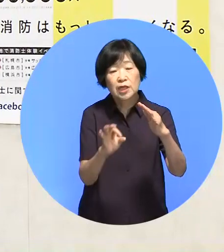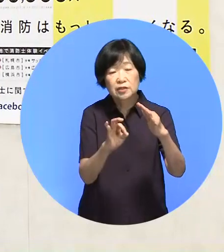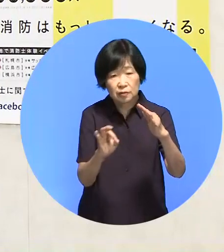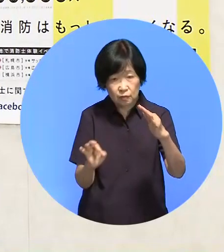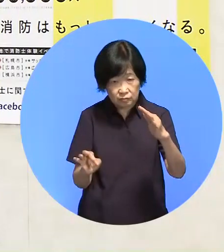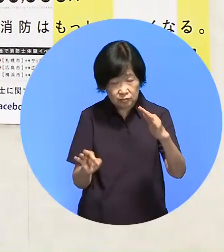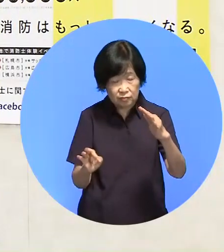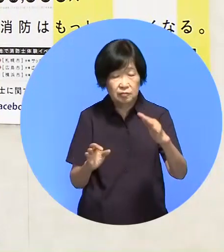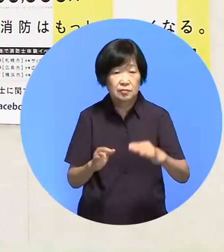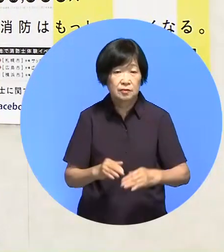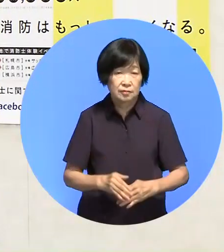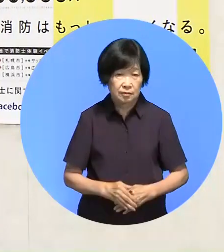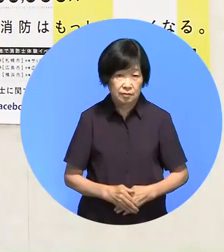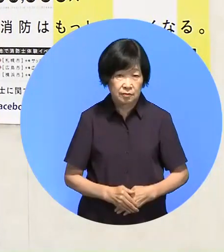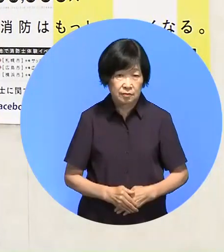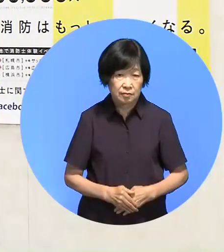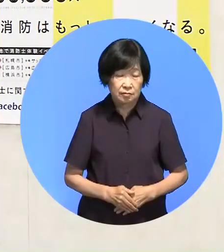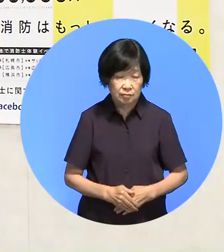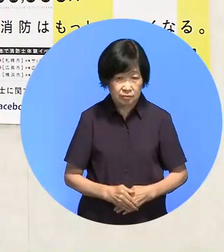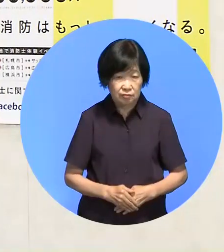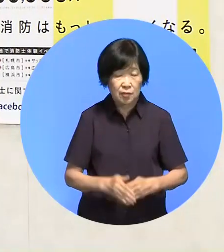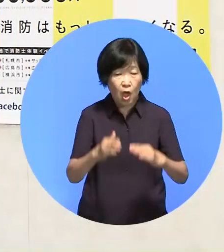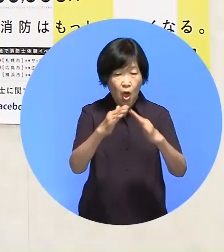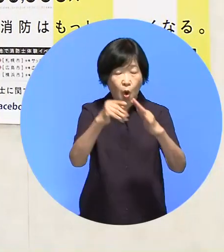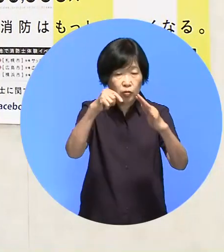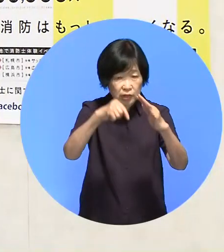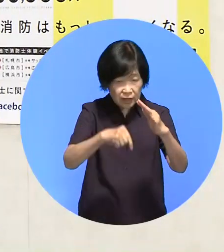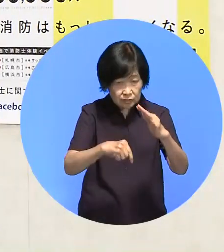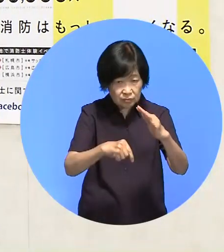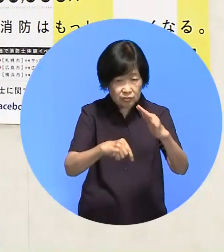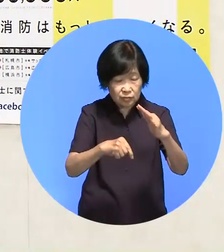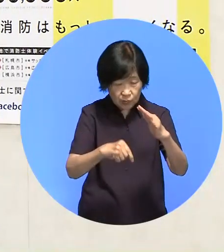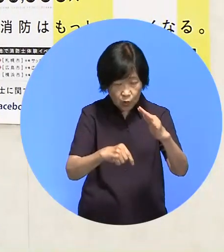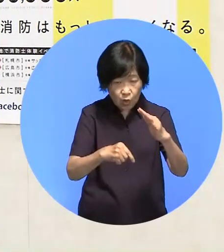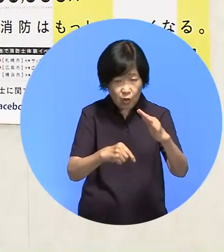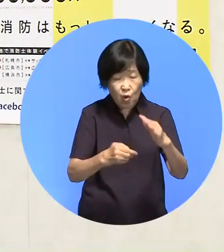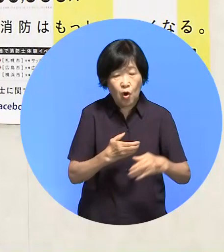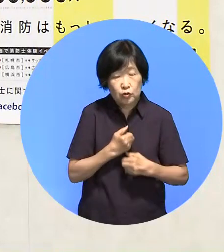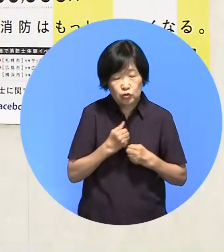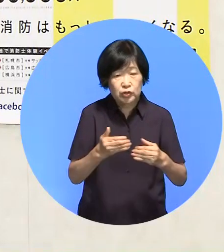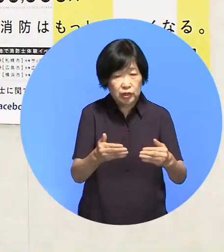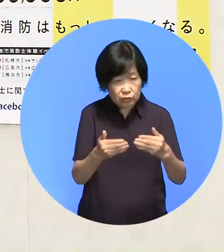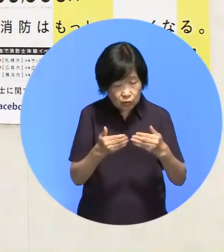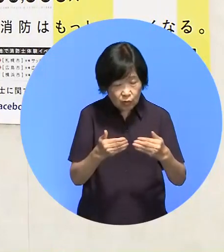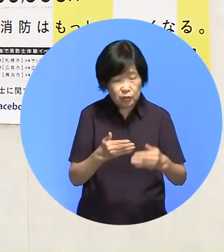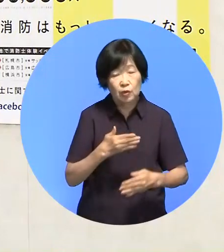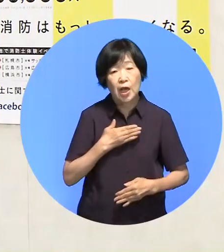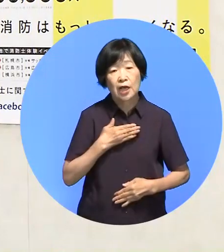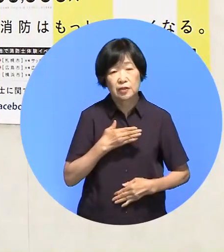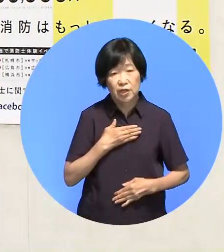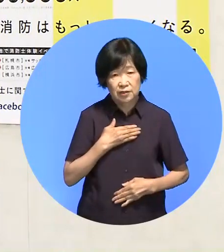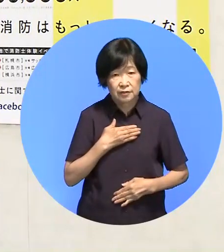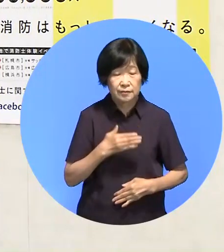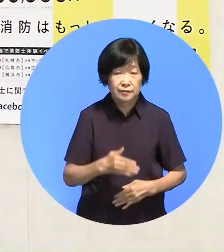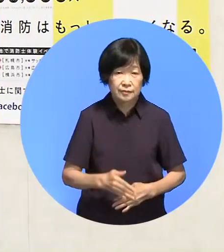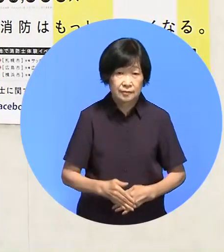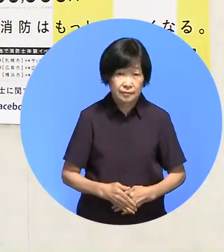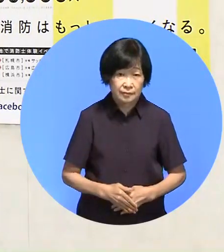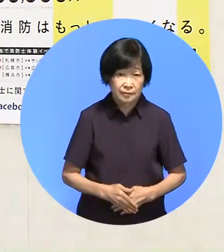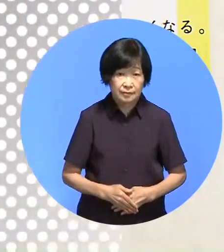割を占めています。この結果から屋内屋外を問わず注意が必要ということがわかります。